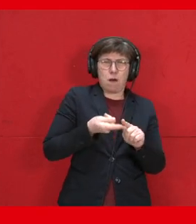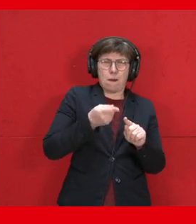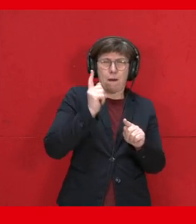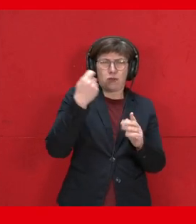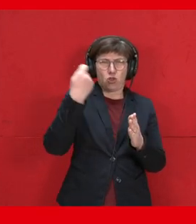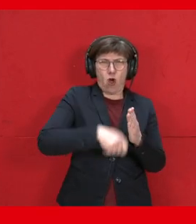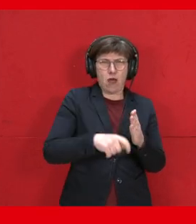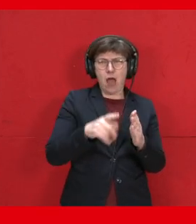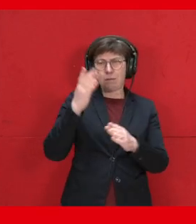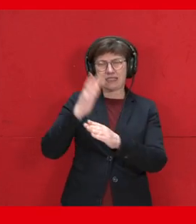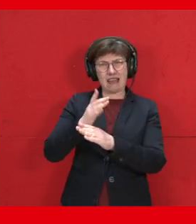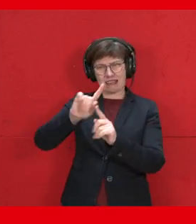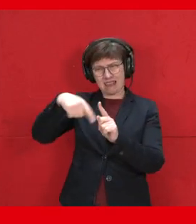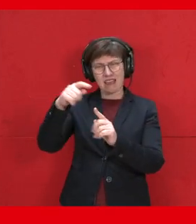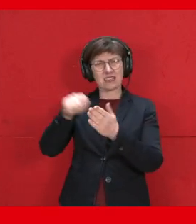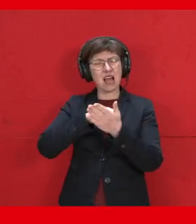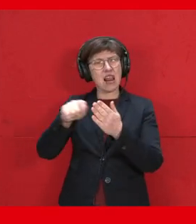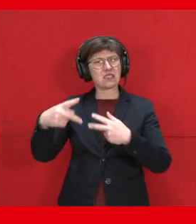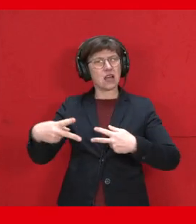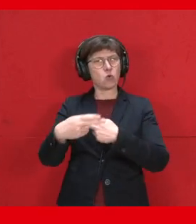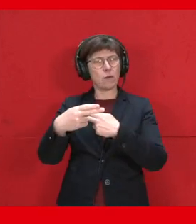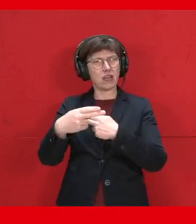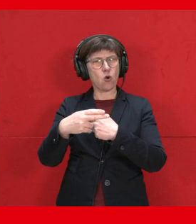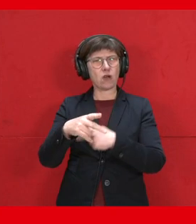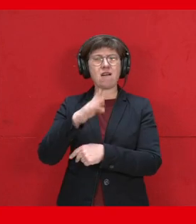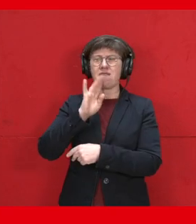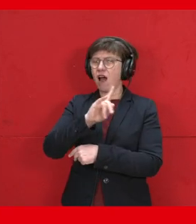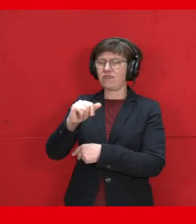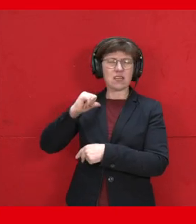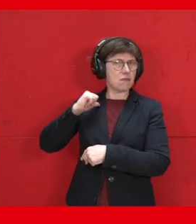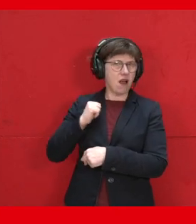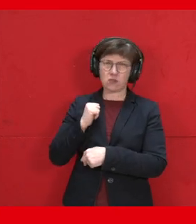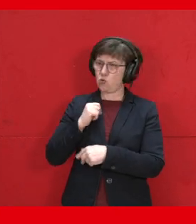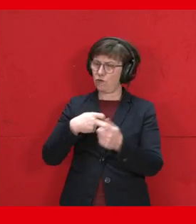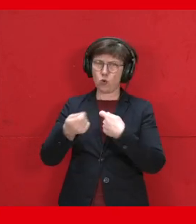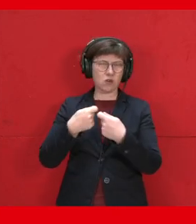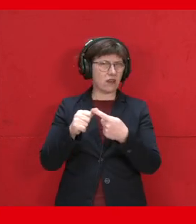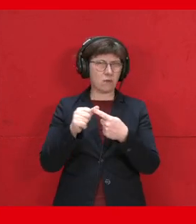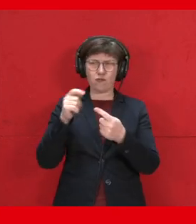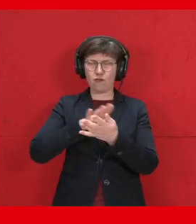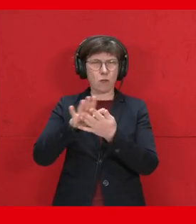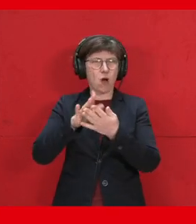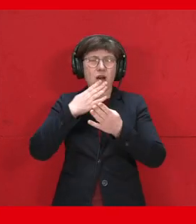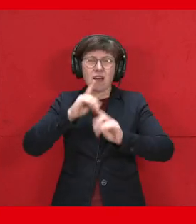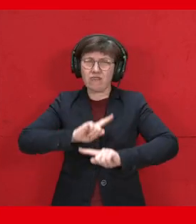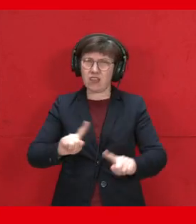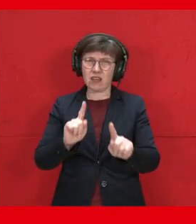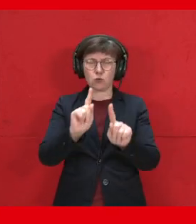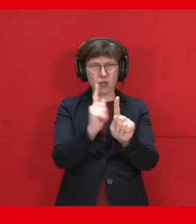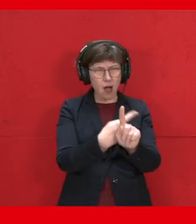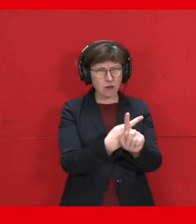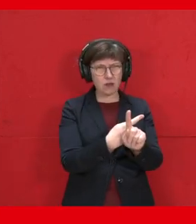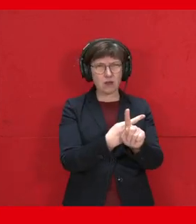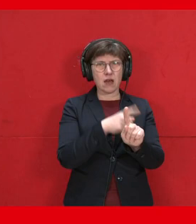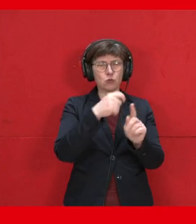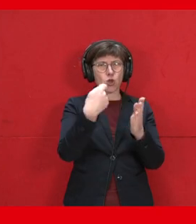zum Ende der kommenden Legislaturperiode keine Last mehr sein darf für Unternehmen und Verbraucherinnen und Verbraucher. Wir müssen